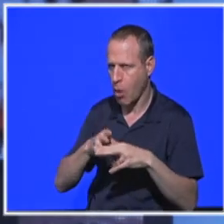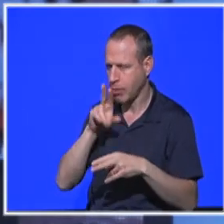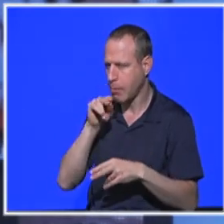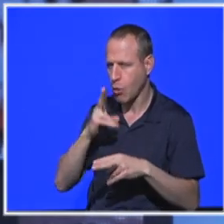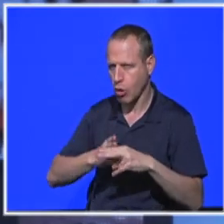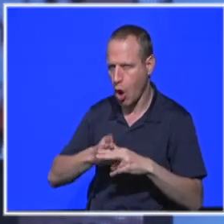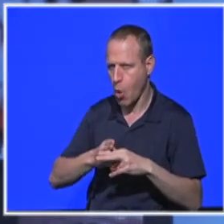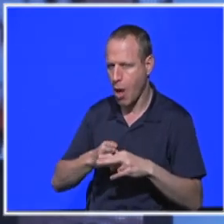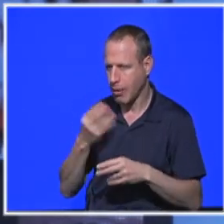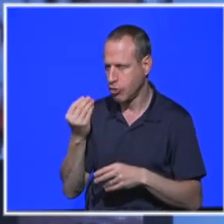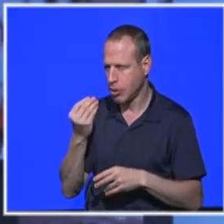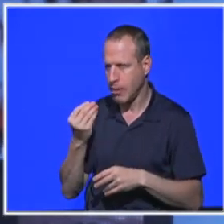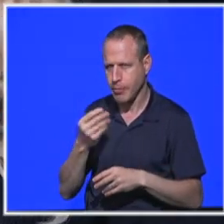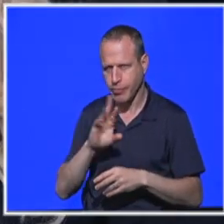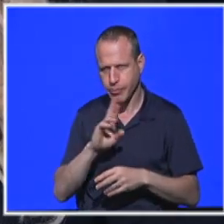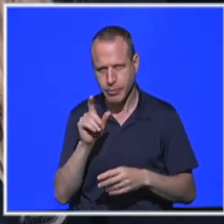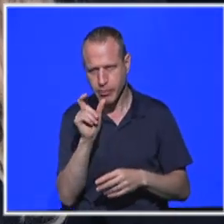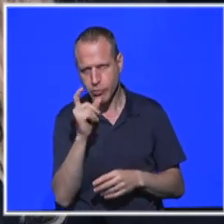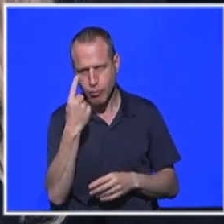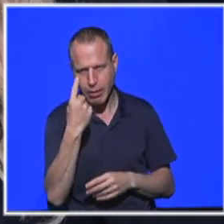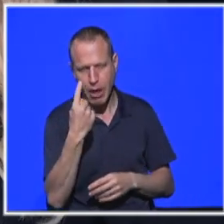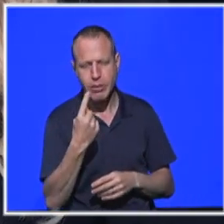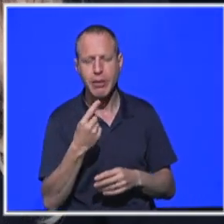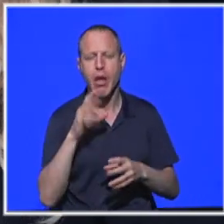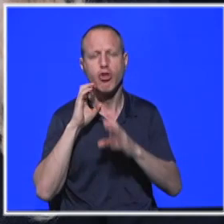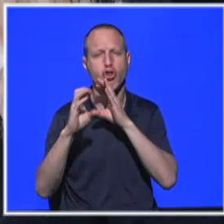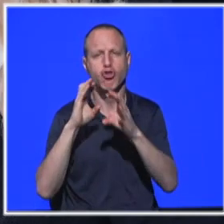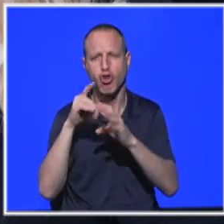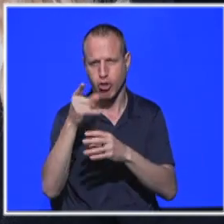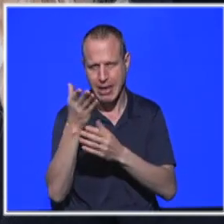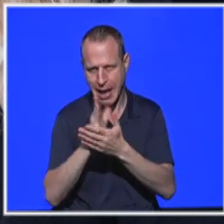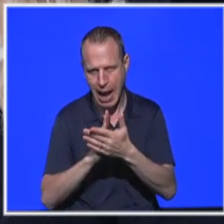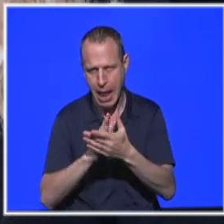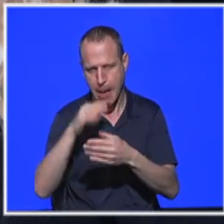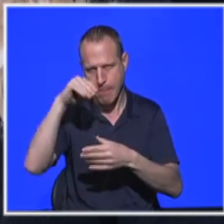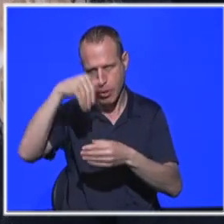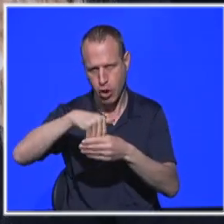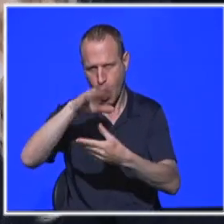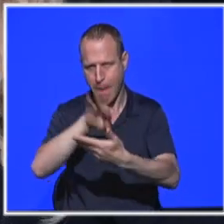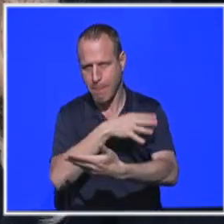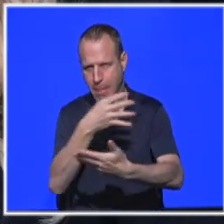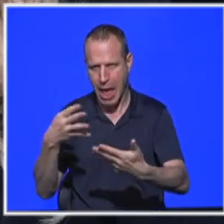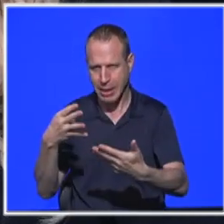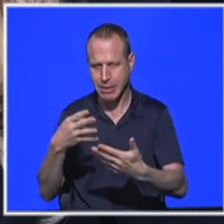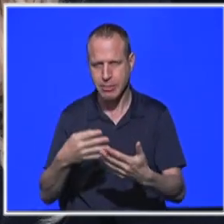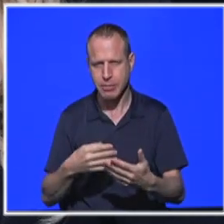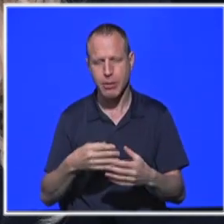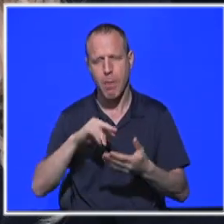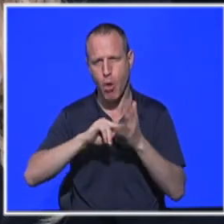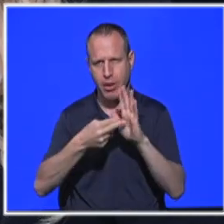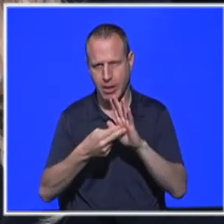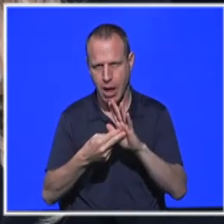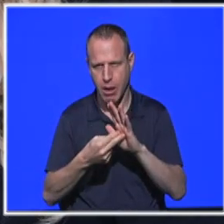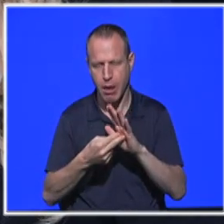לא, אבל צודק, שם לי רק במשפט אחד, שהתקשורת, שהיא חלק מתוך המערך הזה של